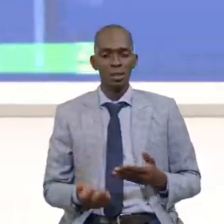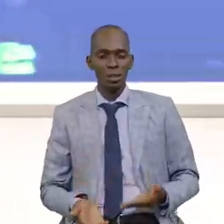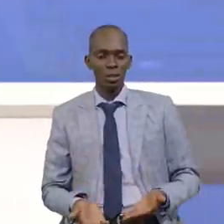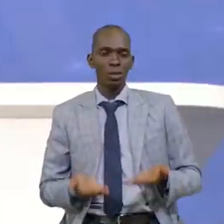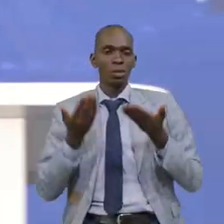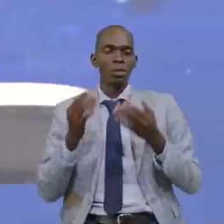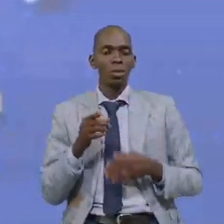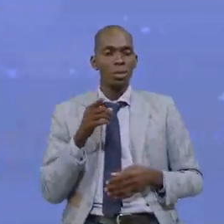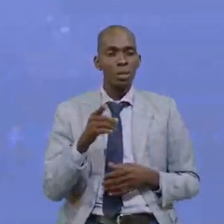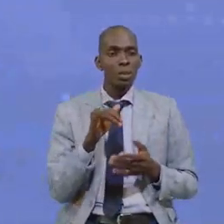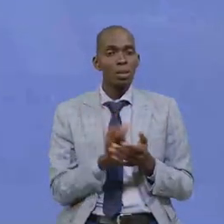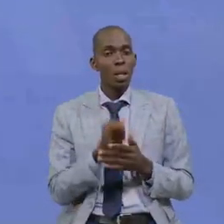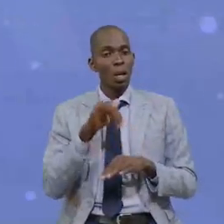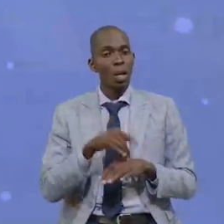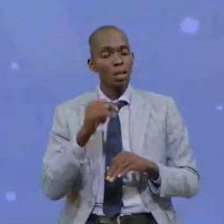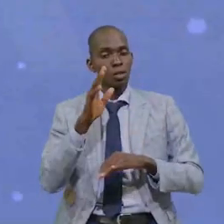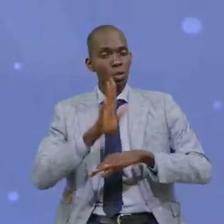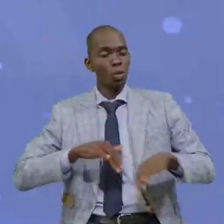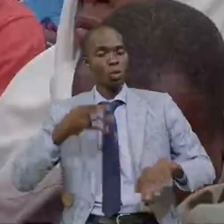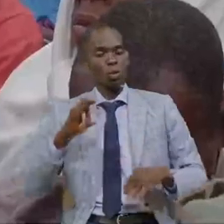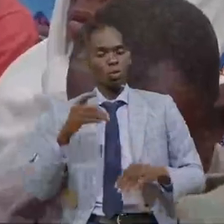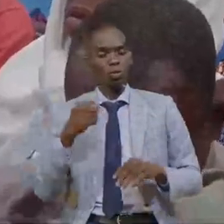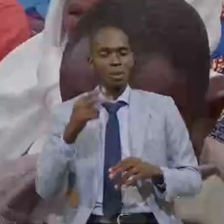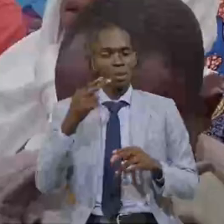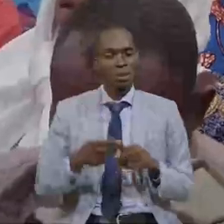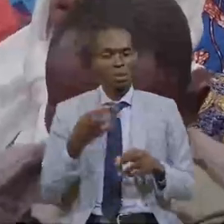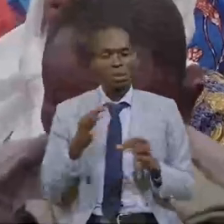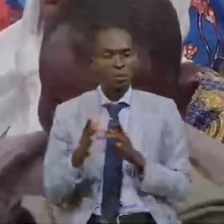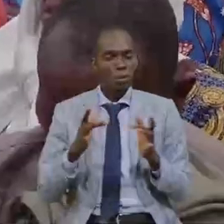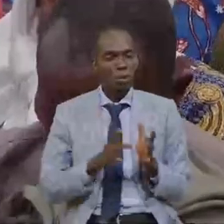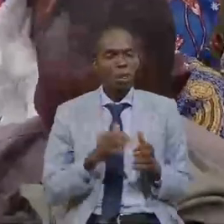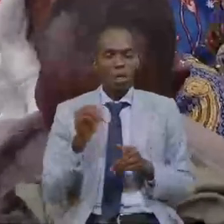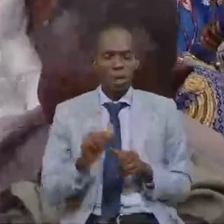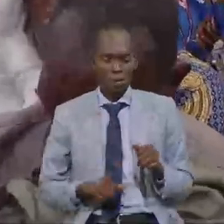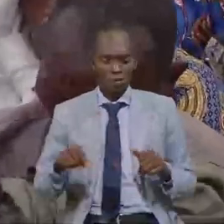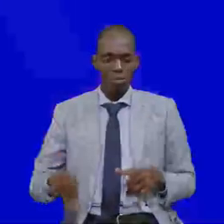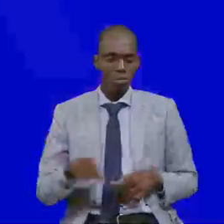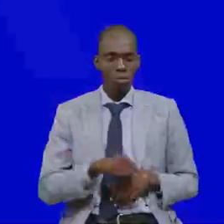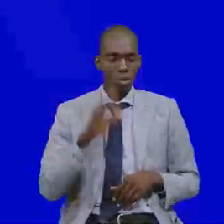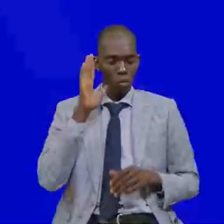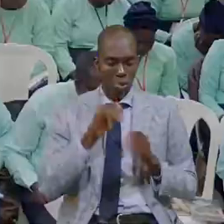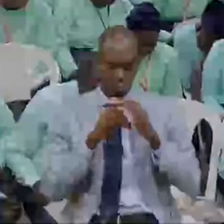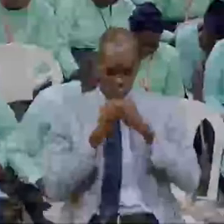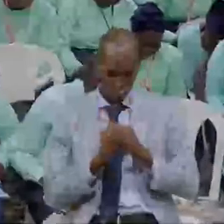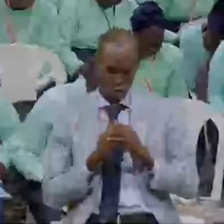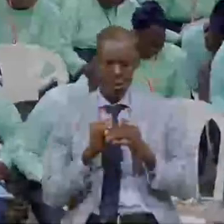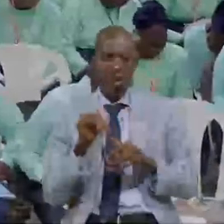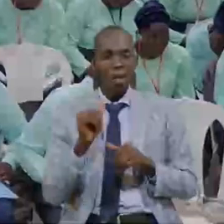hautement élevé, pour que la mention du nom de Jésus, tout genou